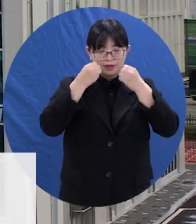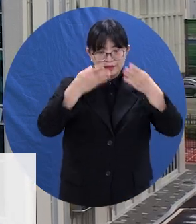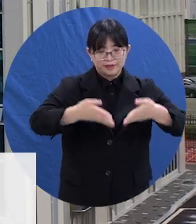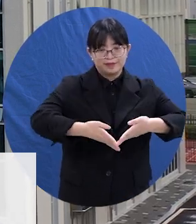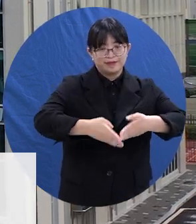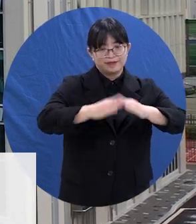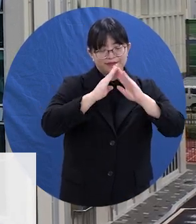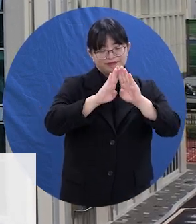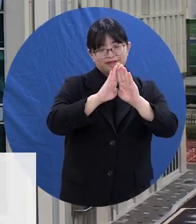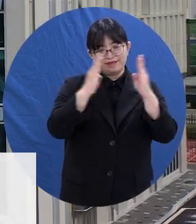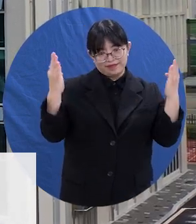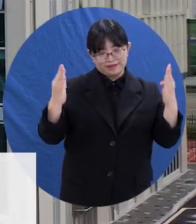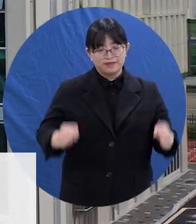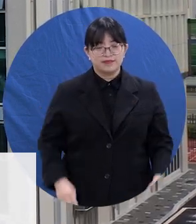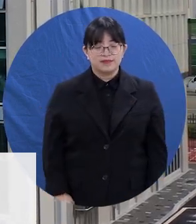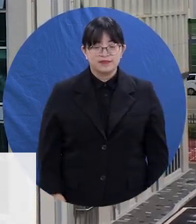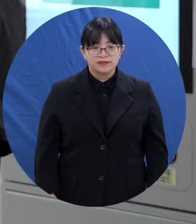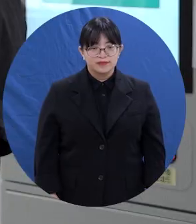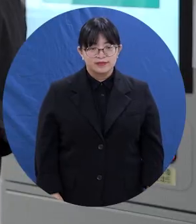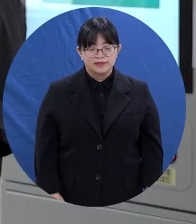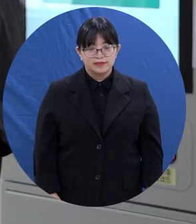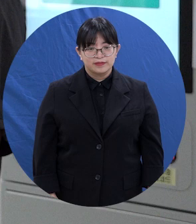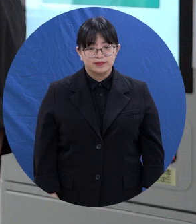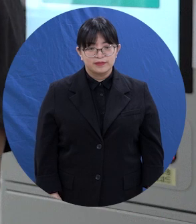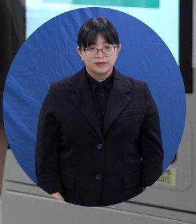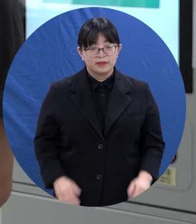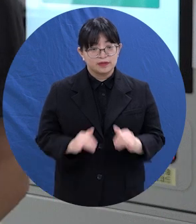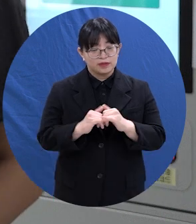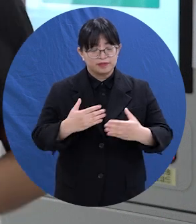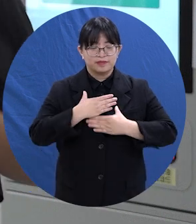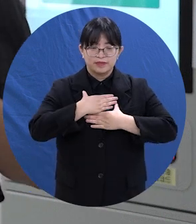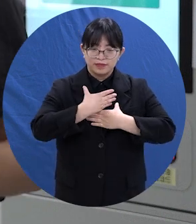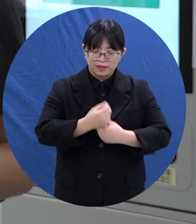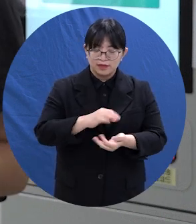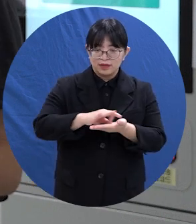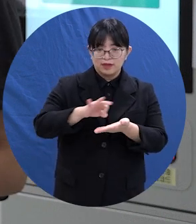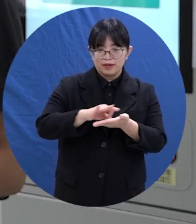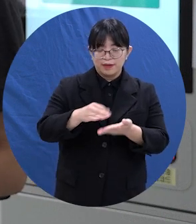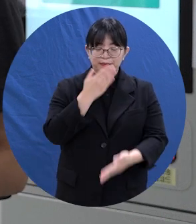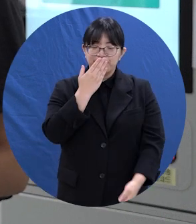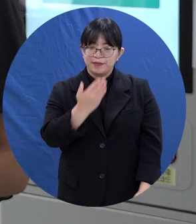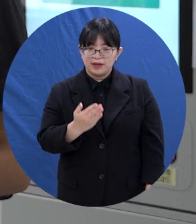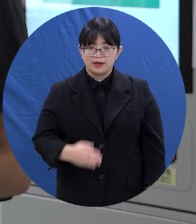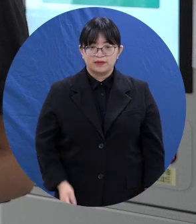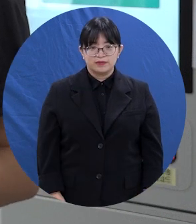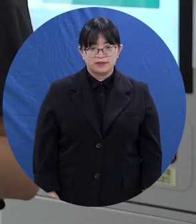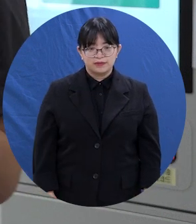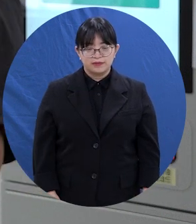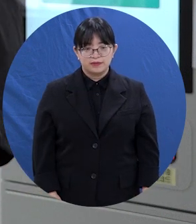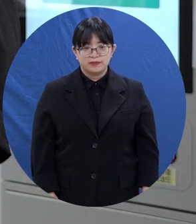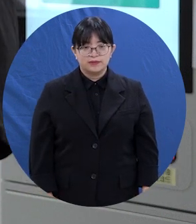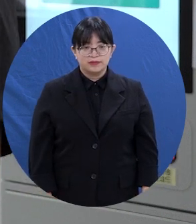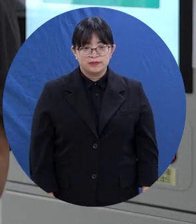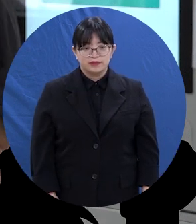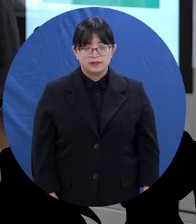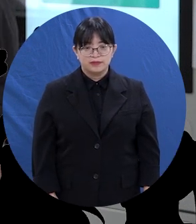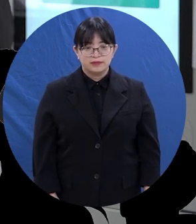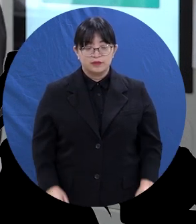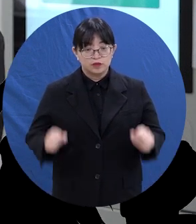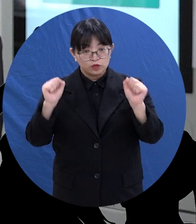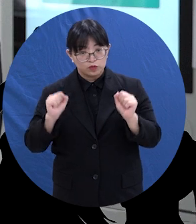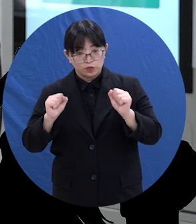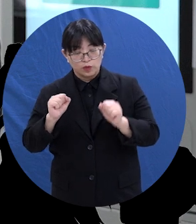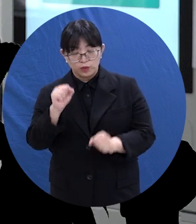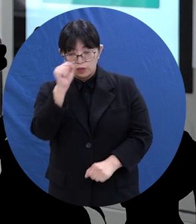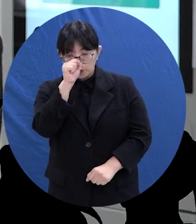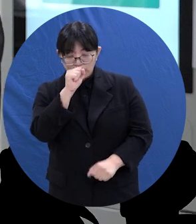이용할 수 있도록 운영을 하고 있습니다, 이제. 야, 그러니까 운동에 좀 니즈가 있으셨던 분들은 여기 체육센터가 개관할 때 너무